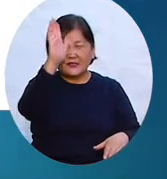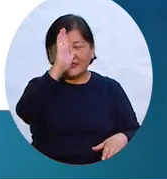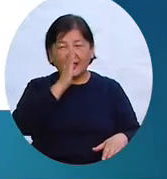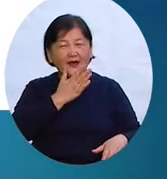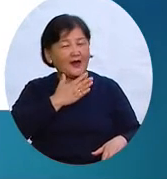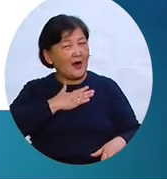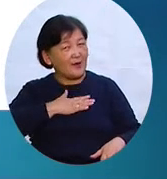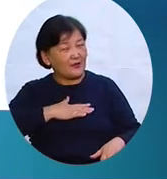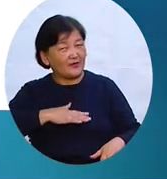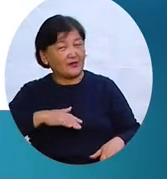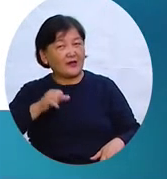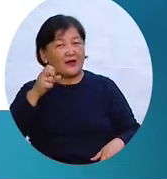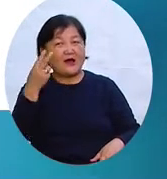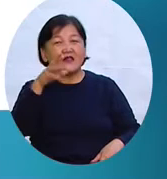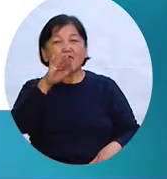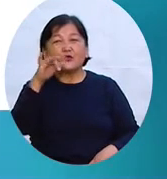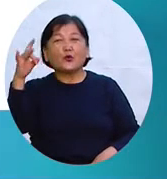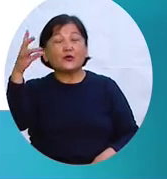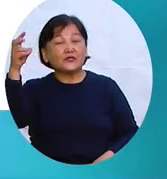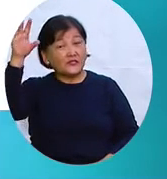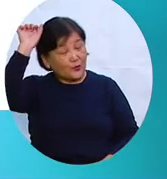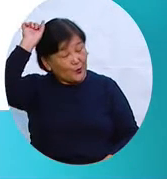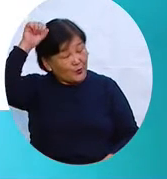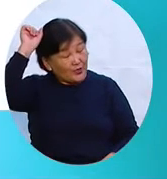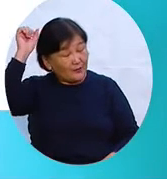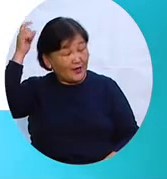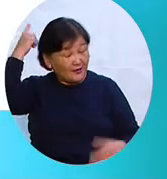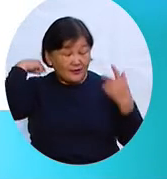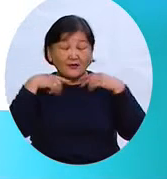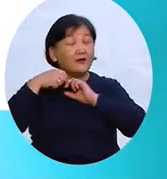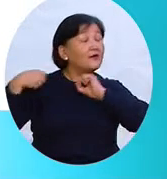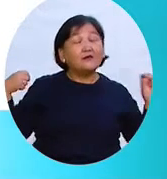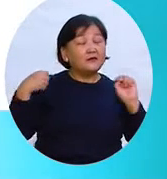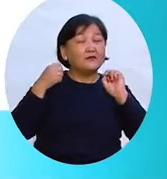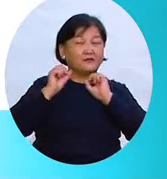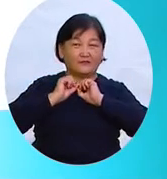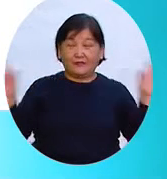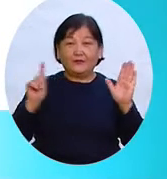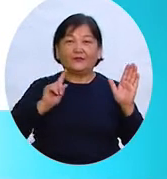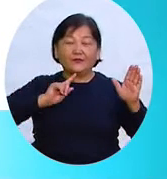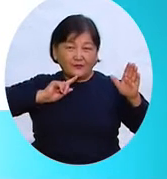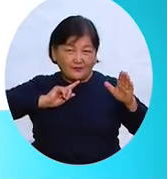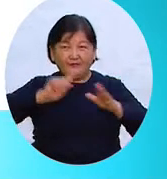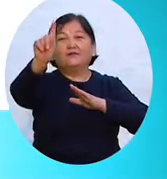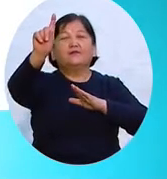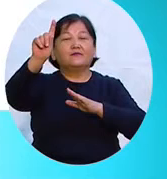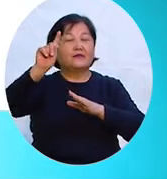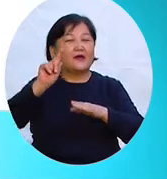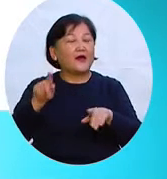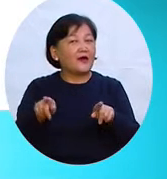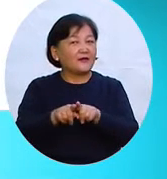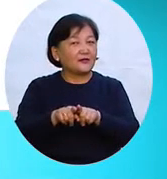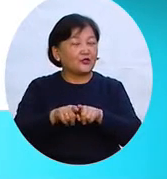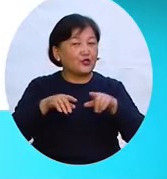алдуур суунах сүүлээ годоолхон дахиж буй нүдэнд харагдах шиг шүнийн тал адуу янцхан нь аялгууд